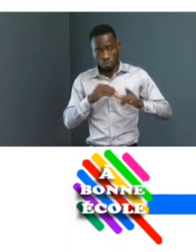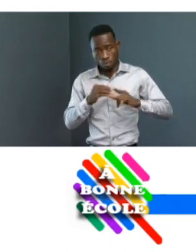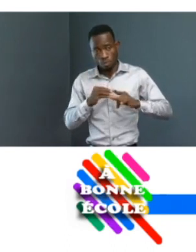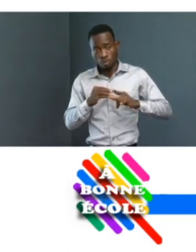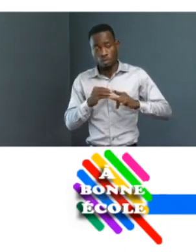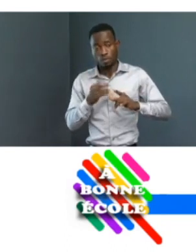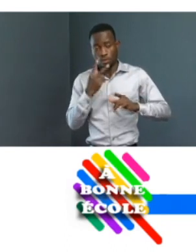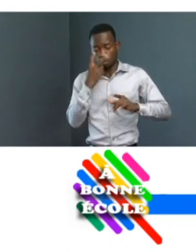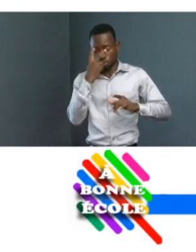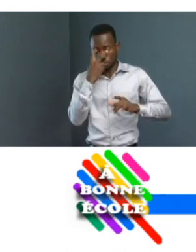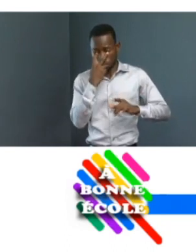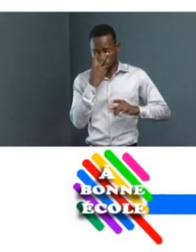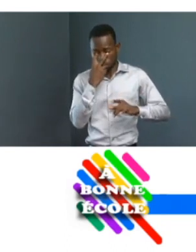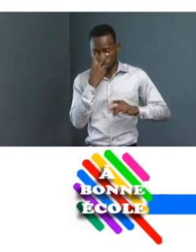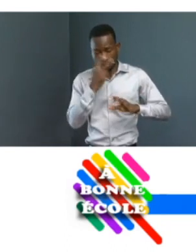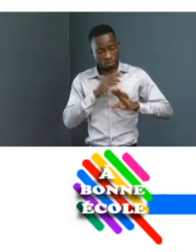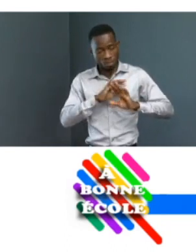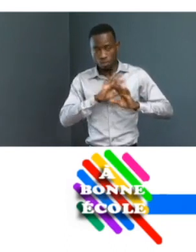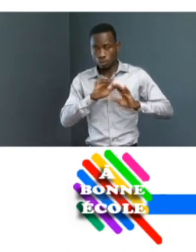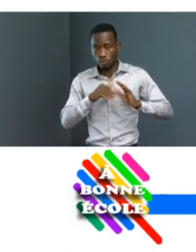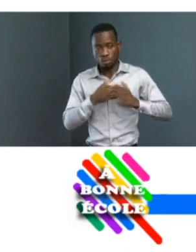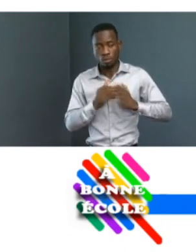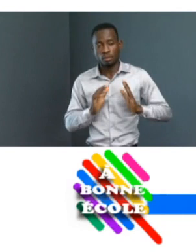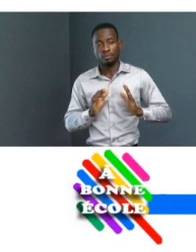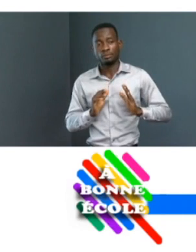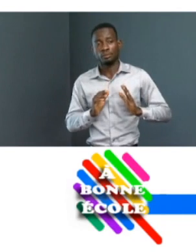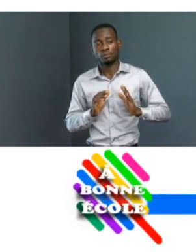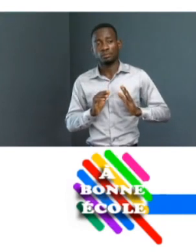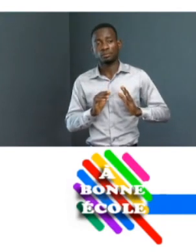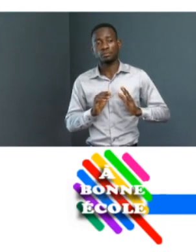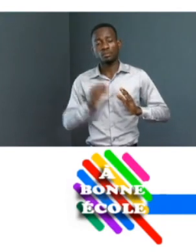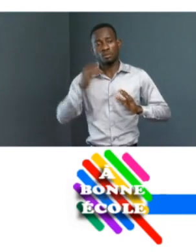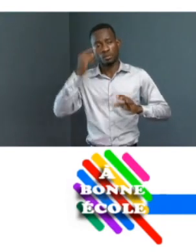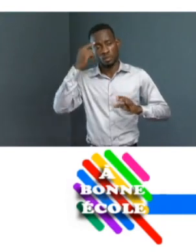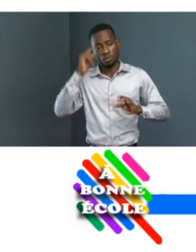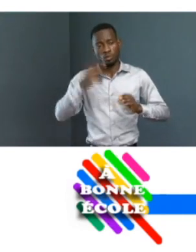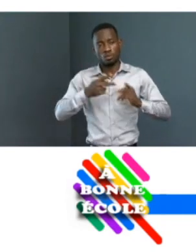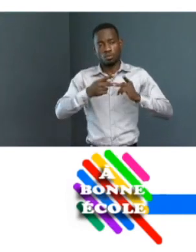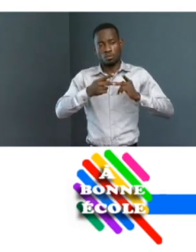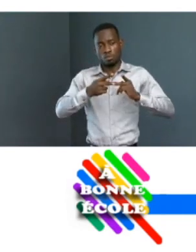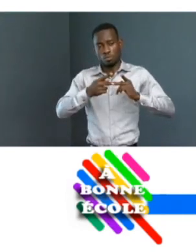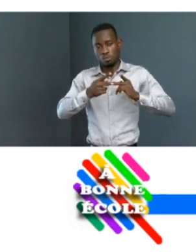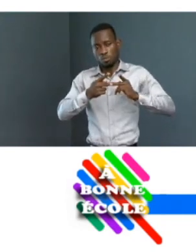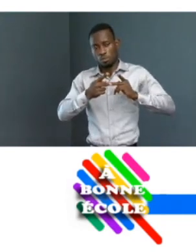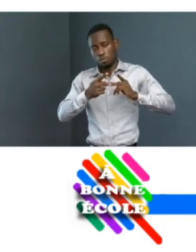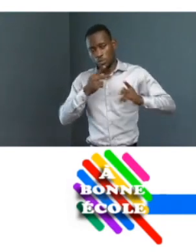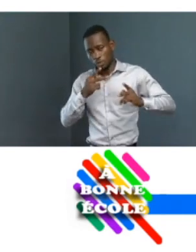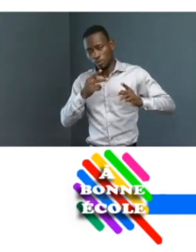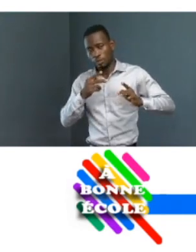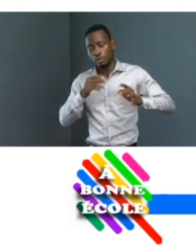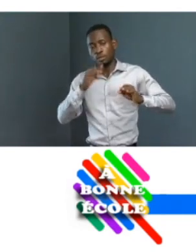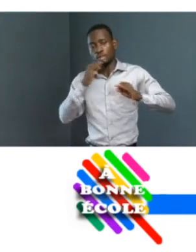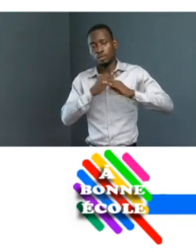une cécité définitive. Pour prévenir les